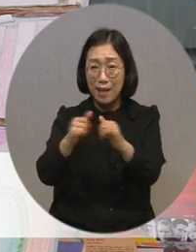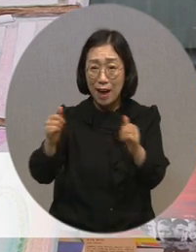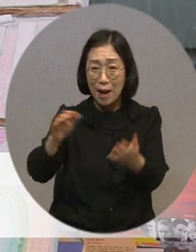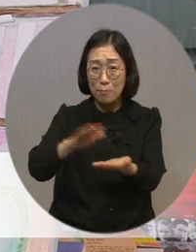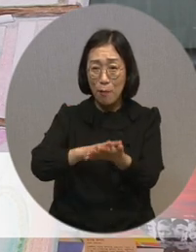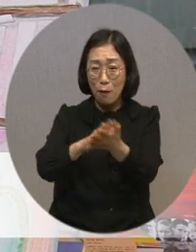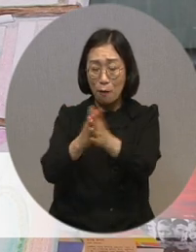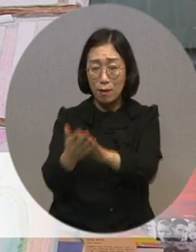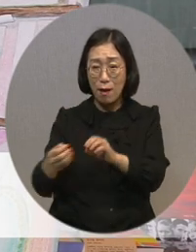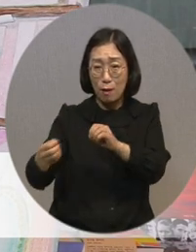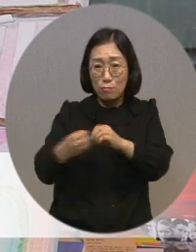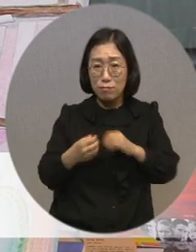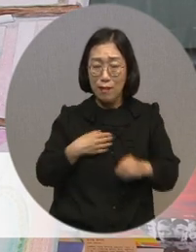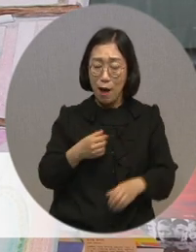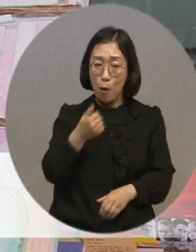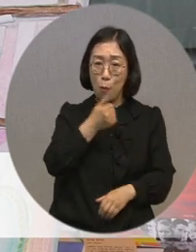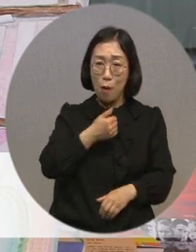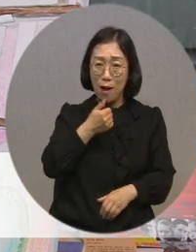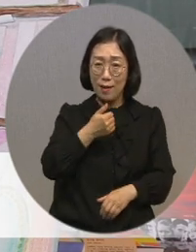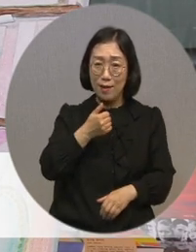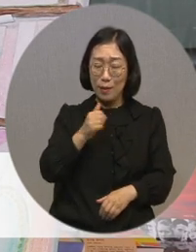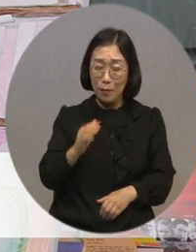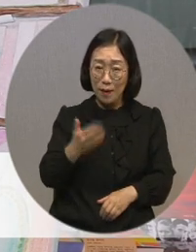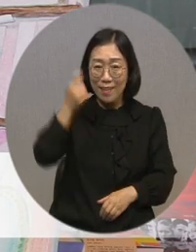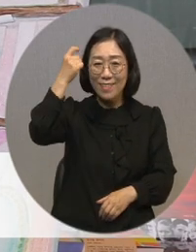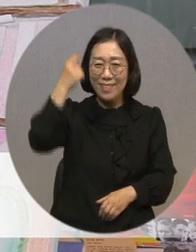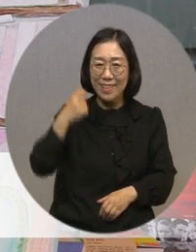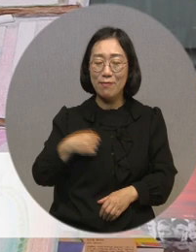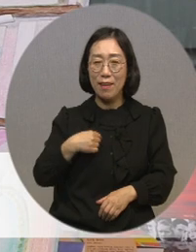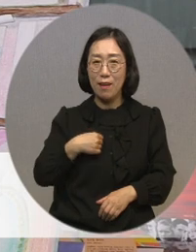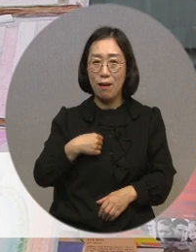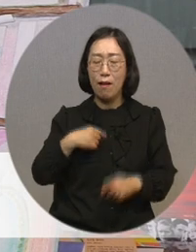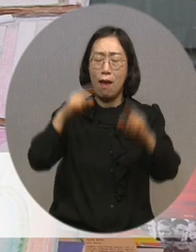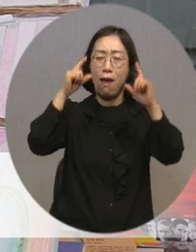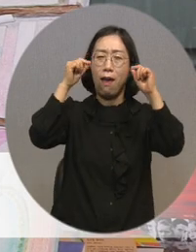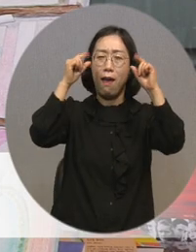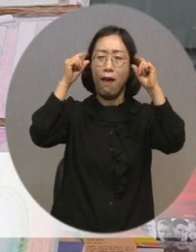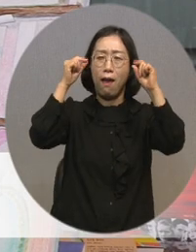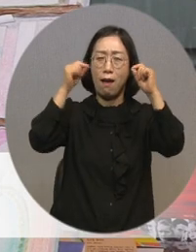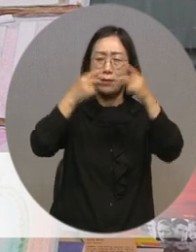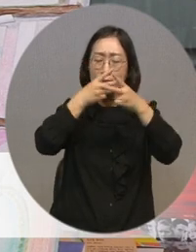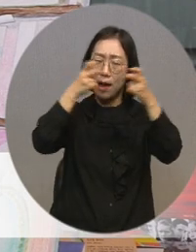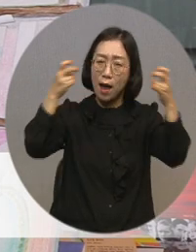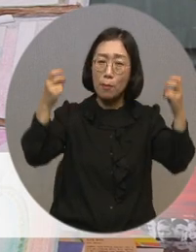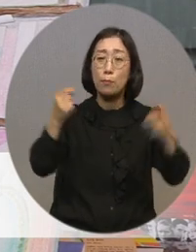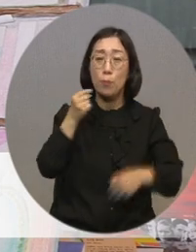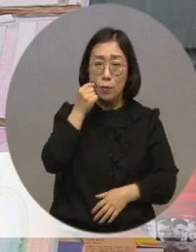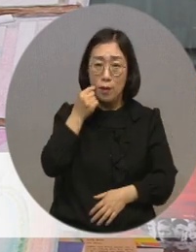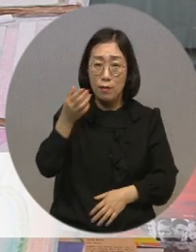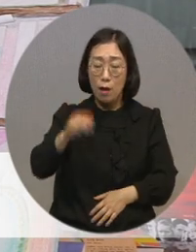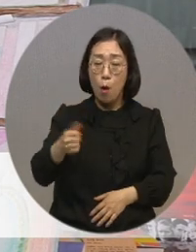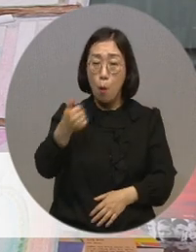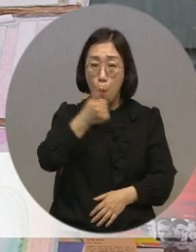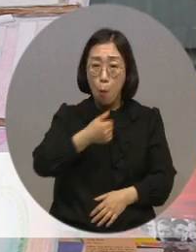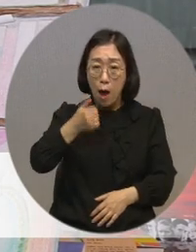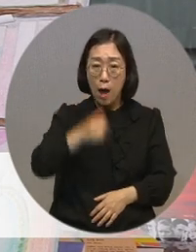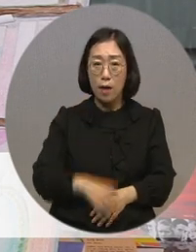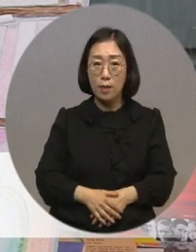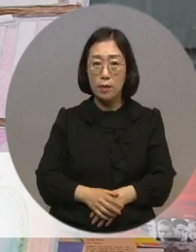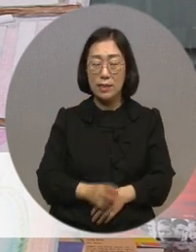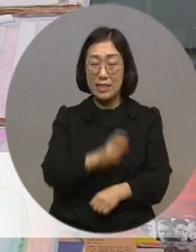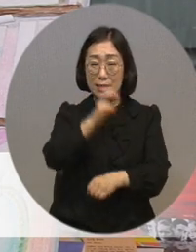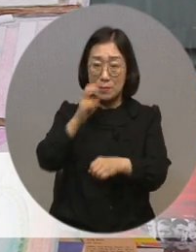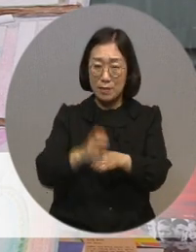사람은 고양이처럼 변하는 것 같고 좀 그런 것 같아요. 그래서 원래는 제가 불면증도 좀 있고 했는데 고양이들이 하는 하루에 20시간